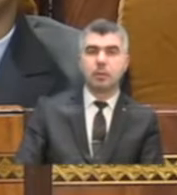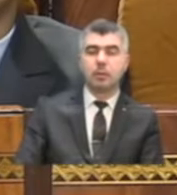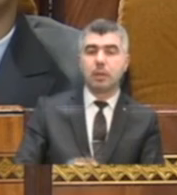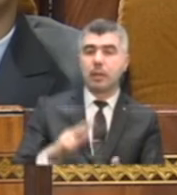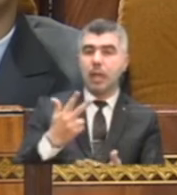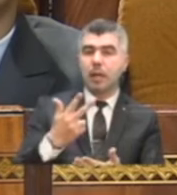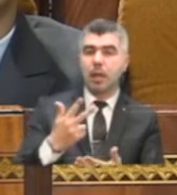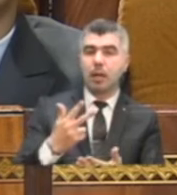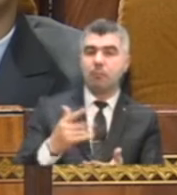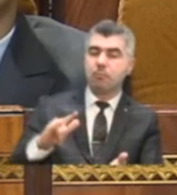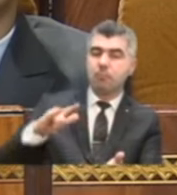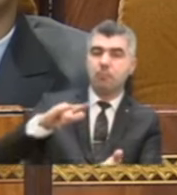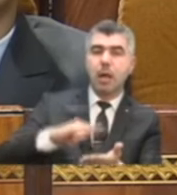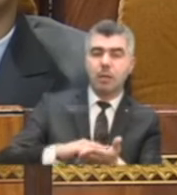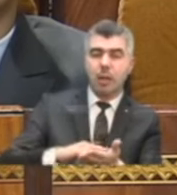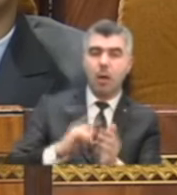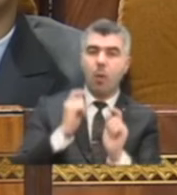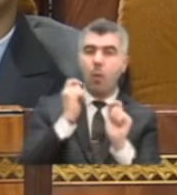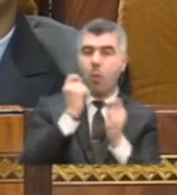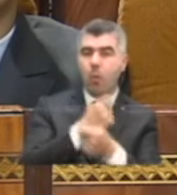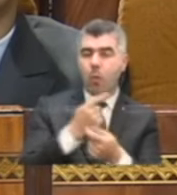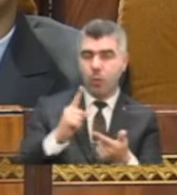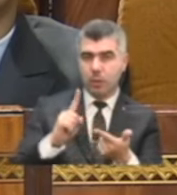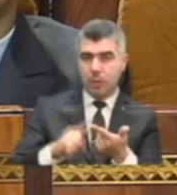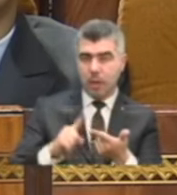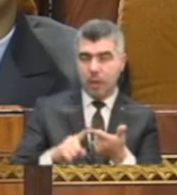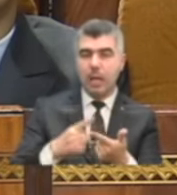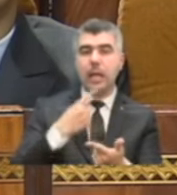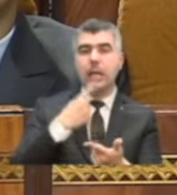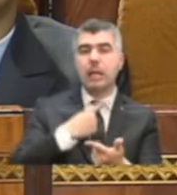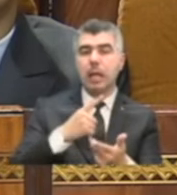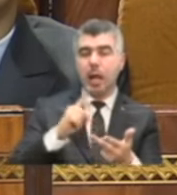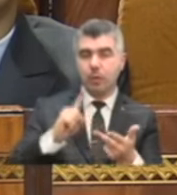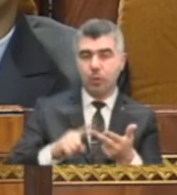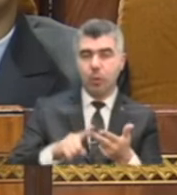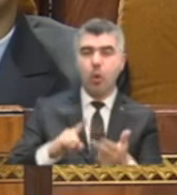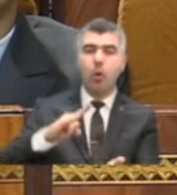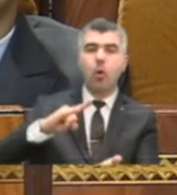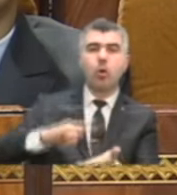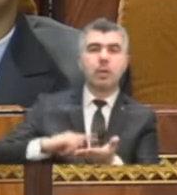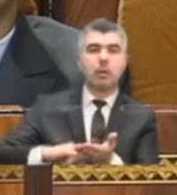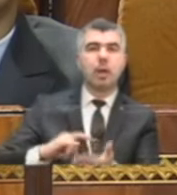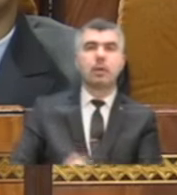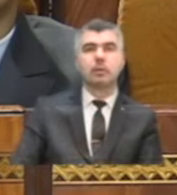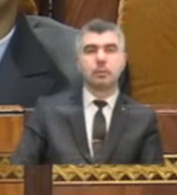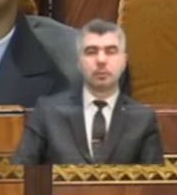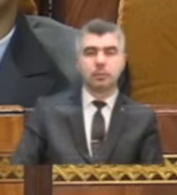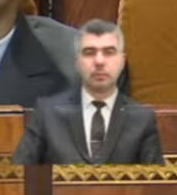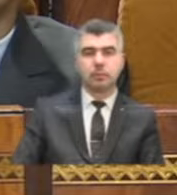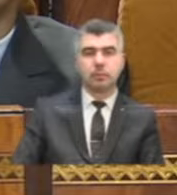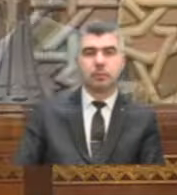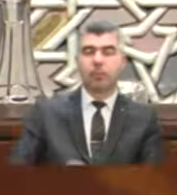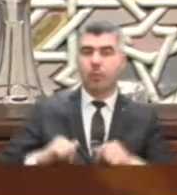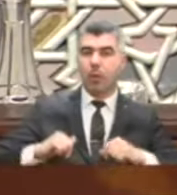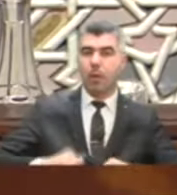الجهة الشرقية، وجدة أنقاد، العروي الناظور، الحسيمة. شكرا سيد